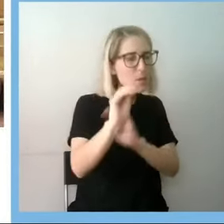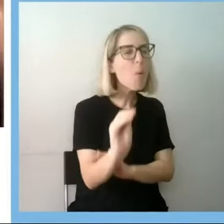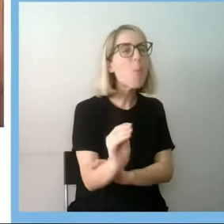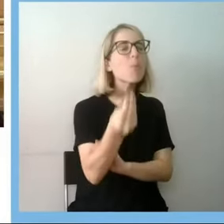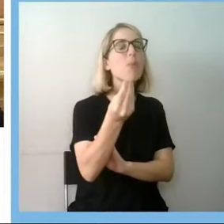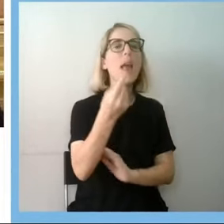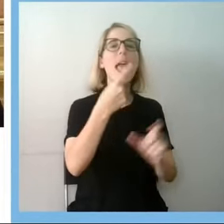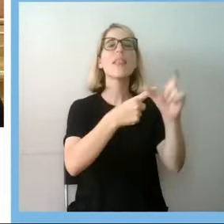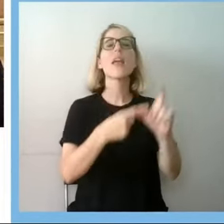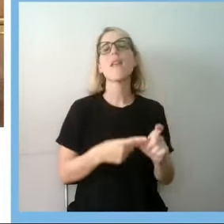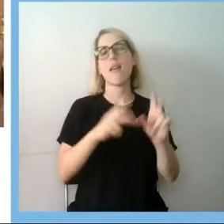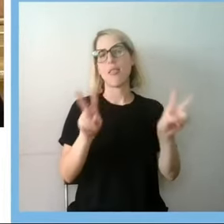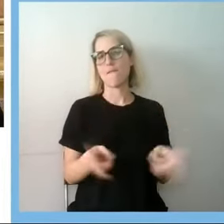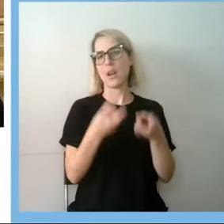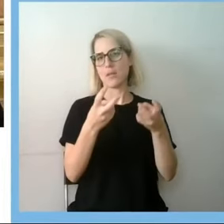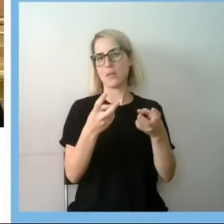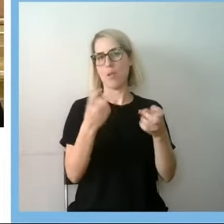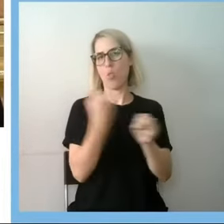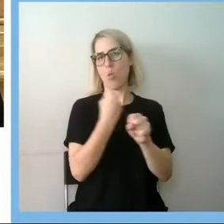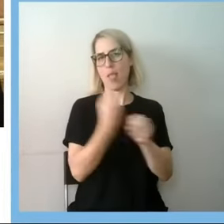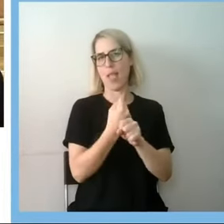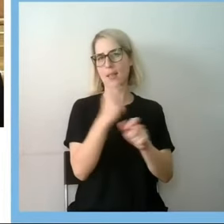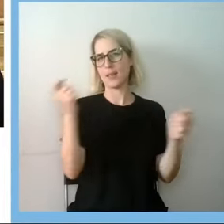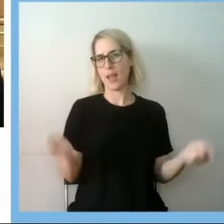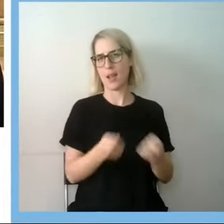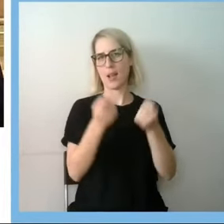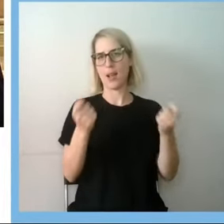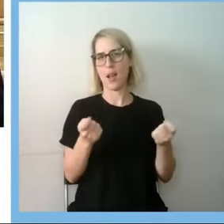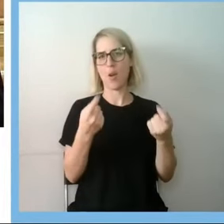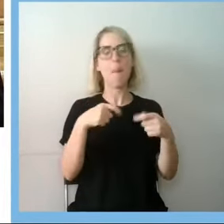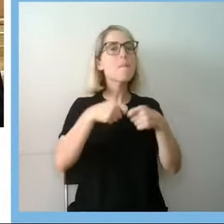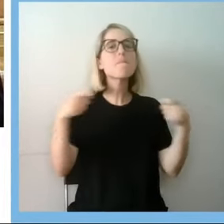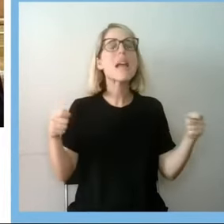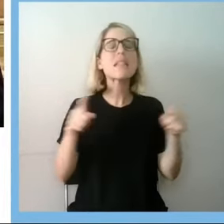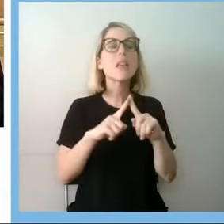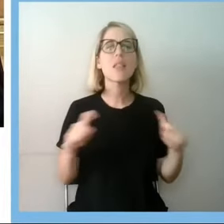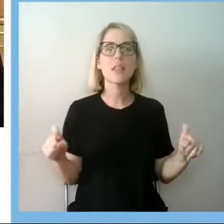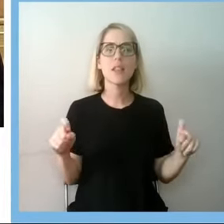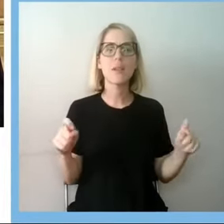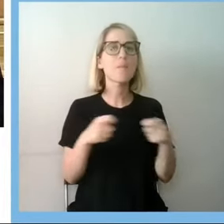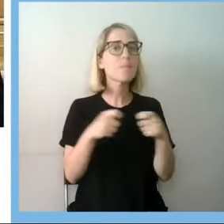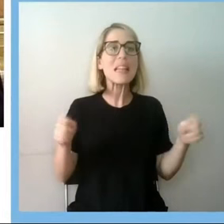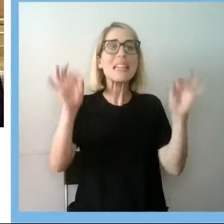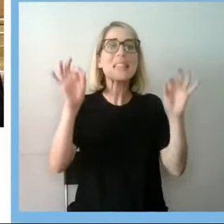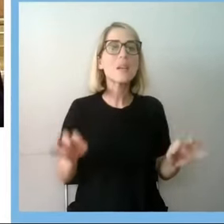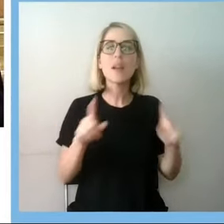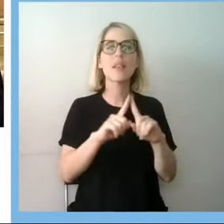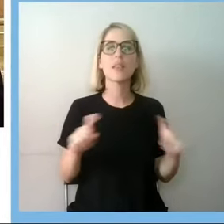ομίλου Μυτιληναίος να κάνουν δουλειές. Τι μέτρα υπάρχουν, τι μέτρα συγκεκριμένα.